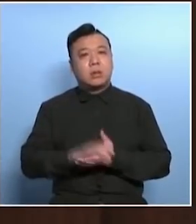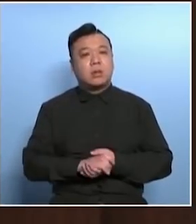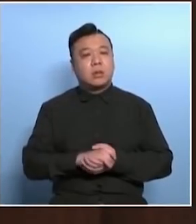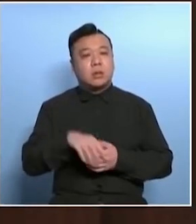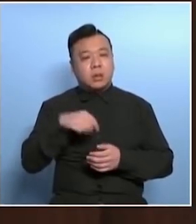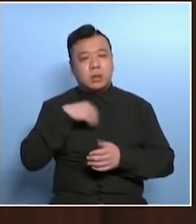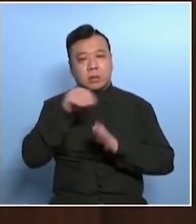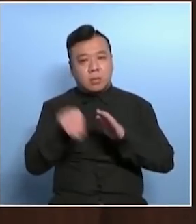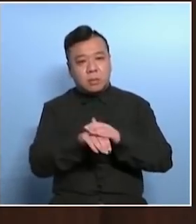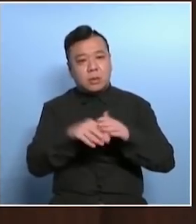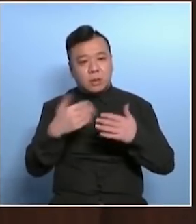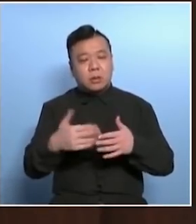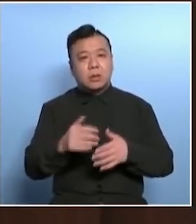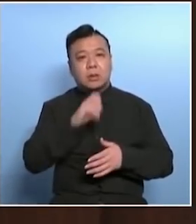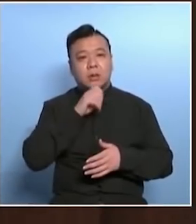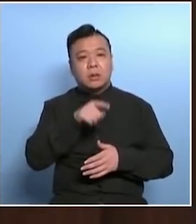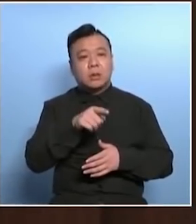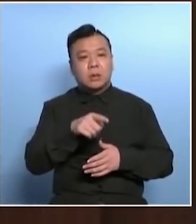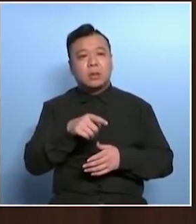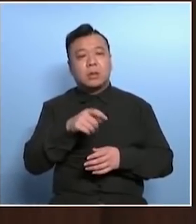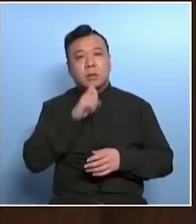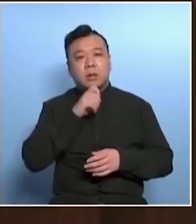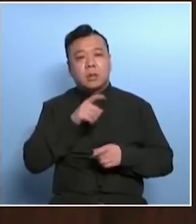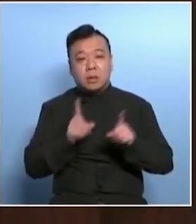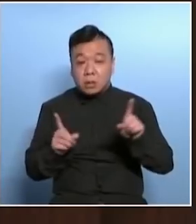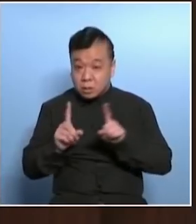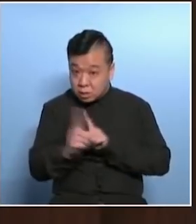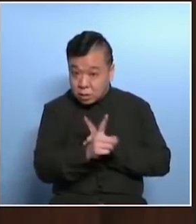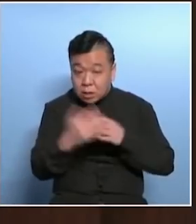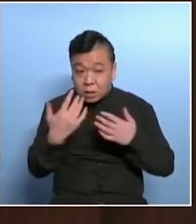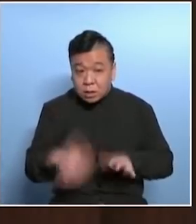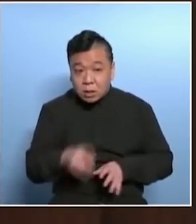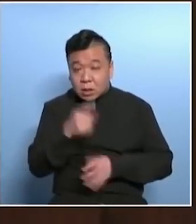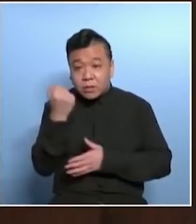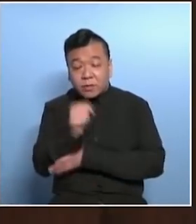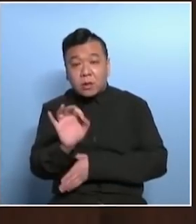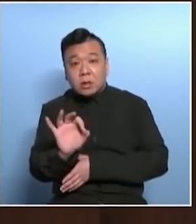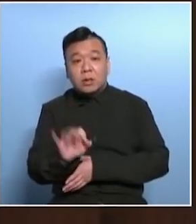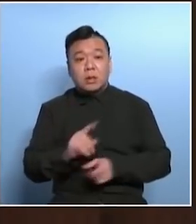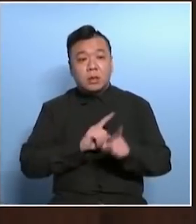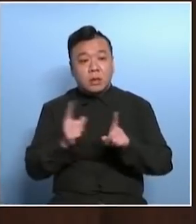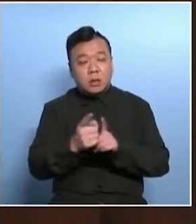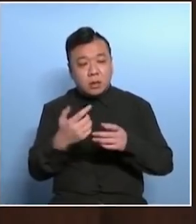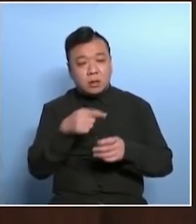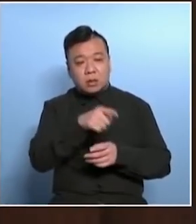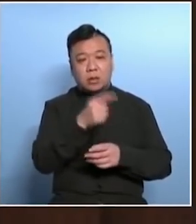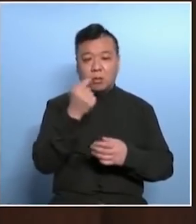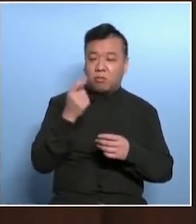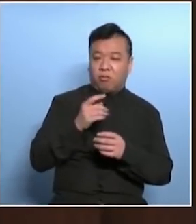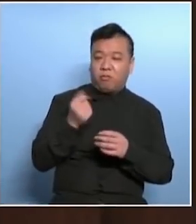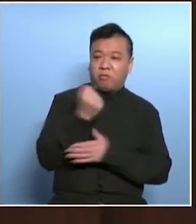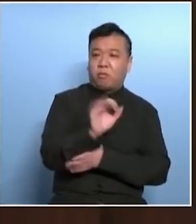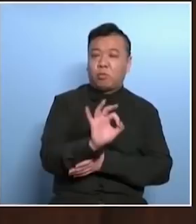咧，係放咗落呢個議程，佢都打咗尖噶。點解你哋唔反對咧？建制派議員都冇反對